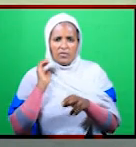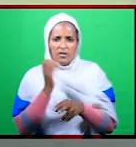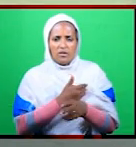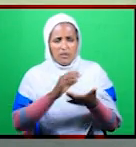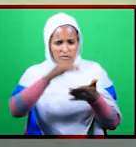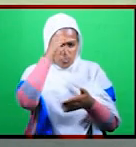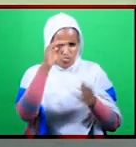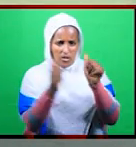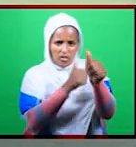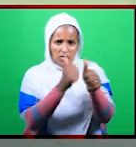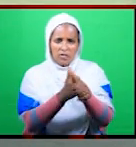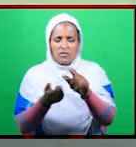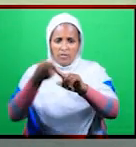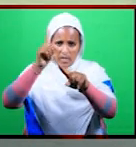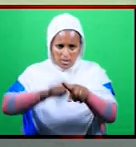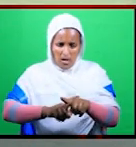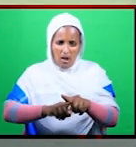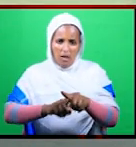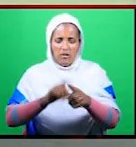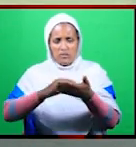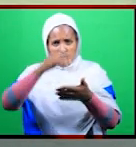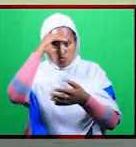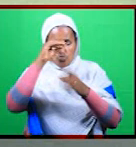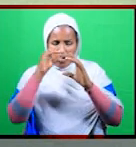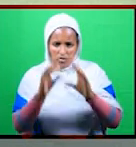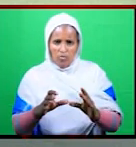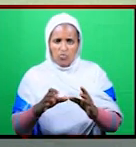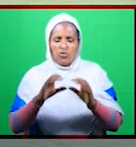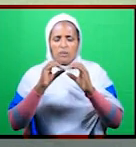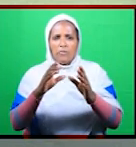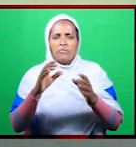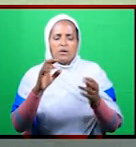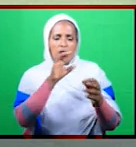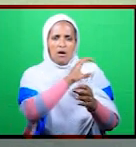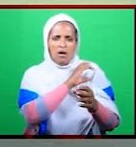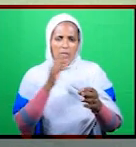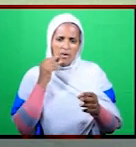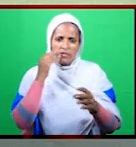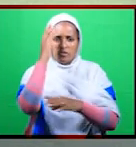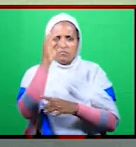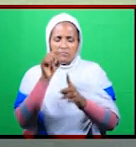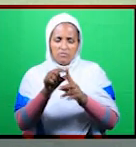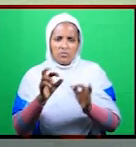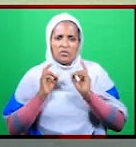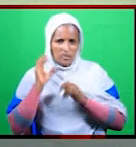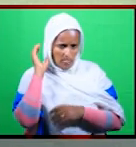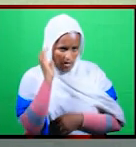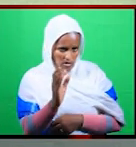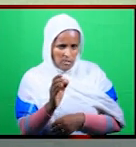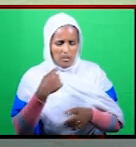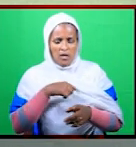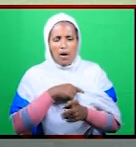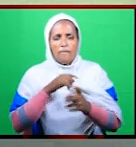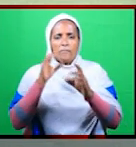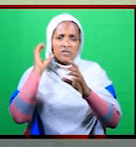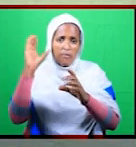ተመልካቾቻችን ትምህርቱን ተከታትለን ተመልሰናል። ትምህርቱን ላስተማሩን ለመምህር ኃይለ ማርያም ቃለ ሕይወትን ያሰማልን። እኛም በሰማነው